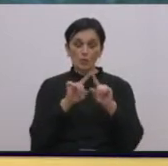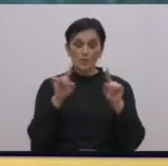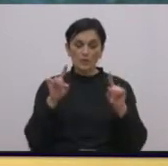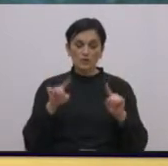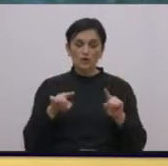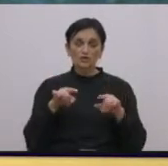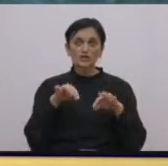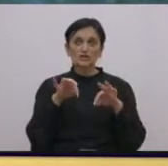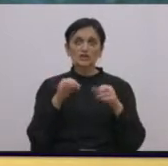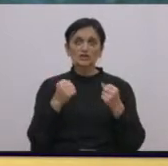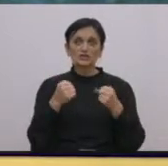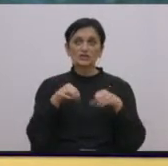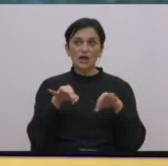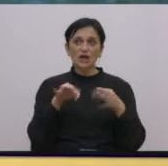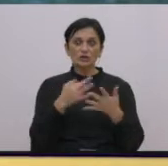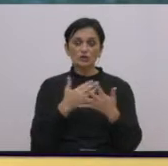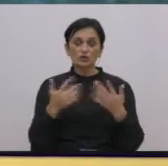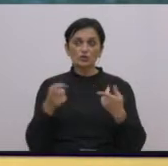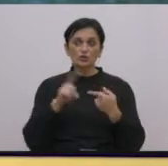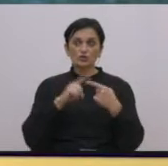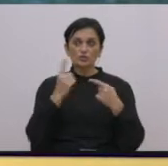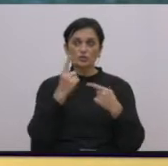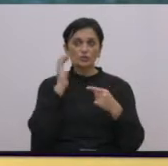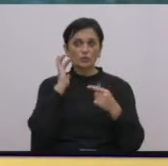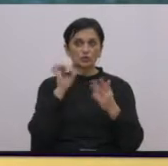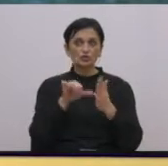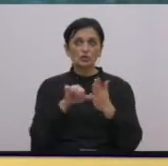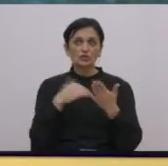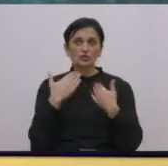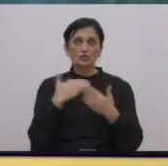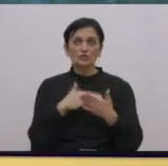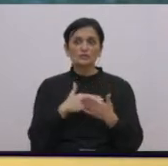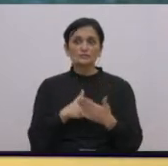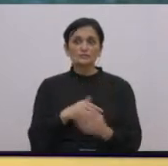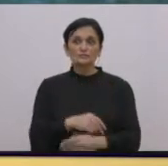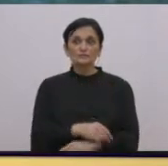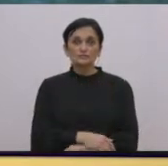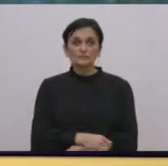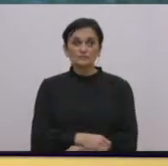sa automobilo, transportis, șesahe, pirueli mosmenit, tot ceartot kencescus regime.